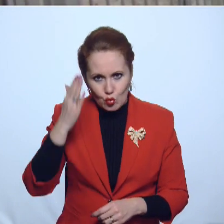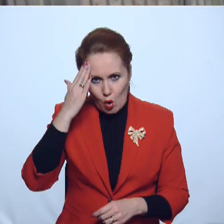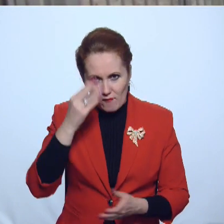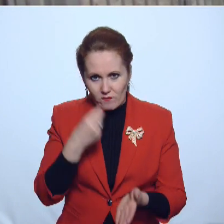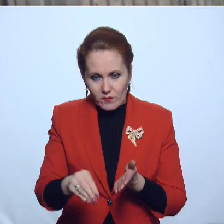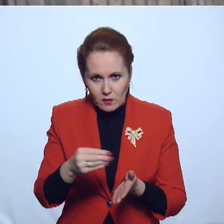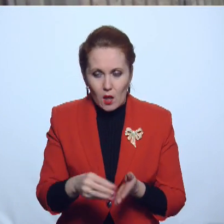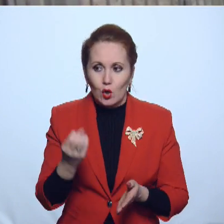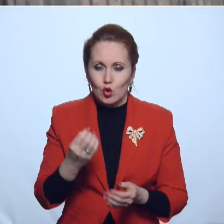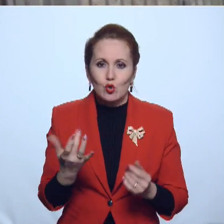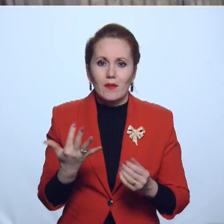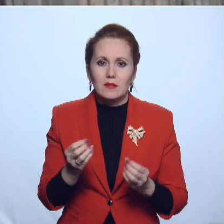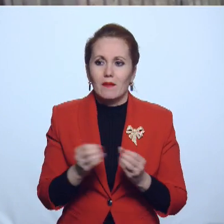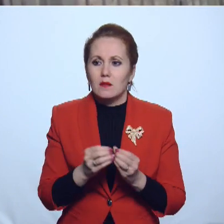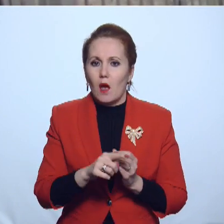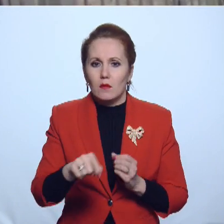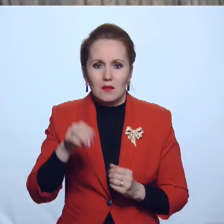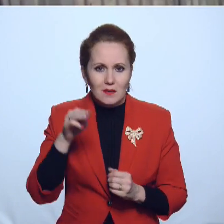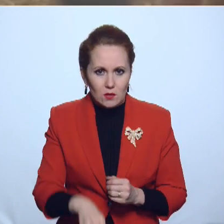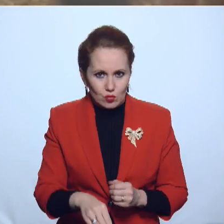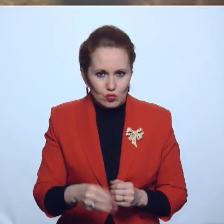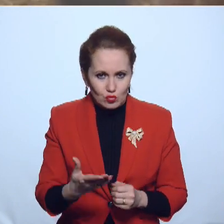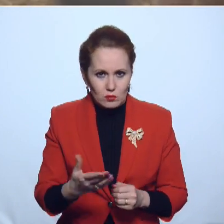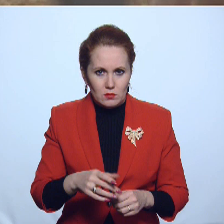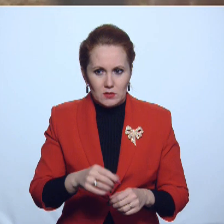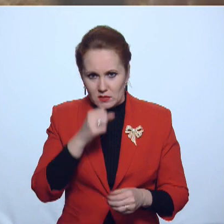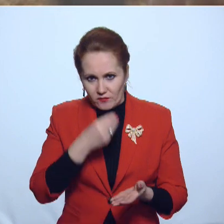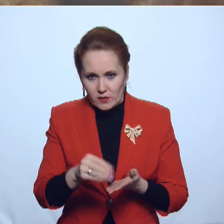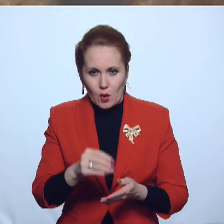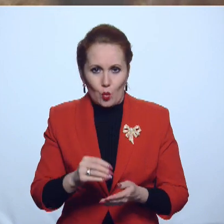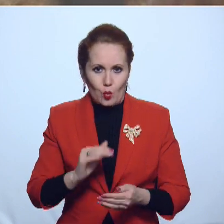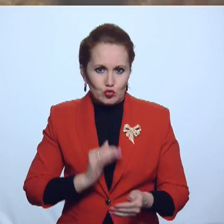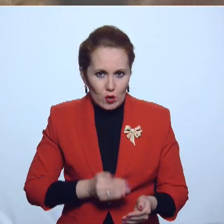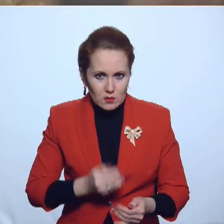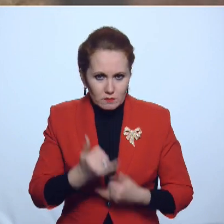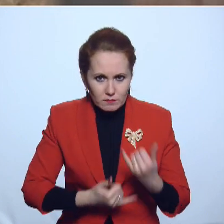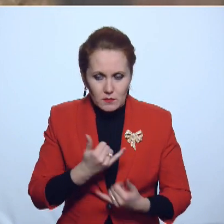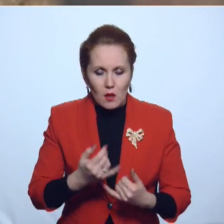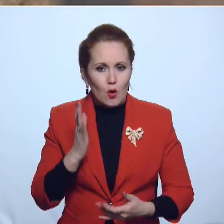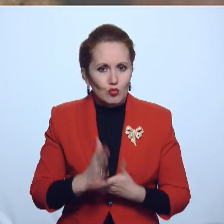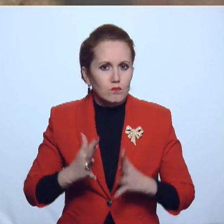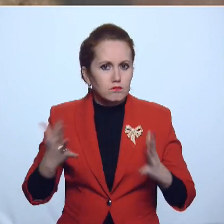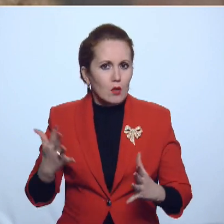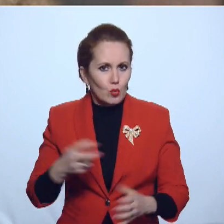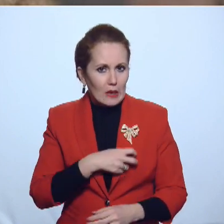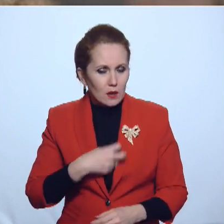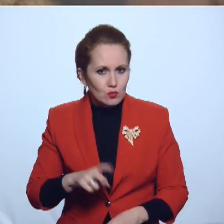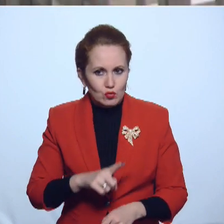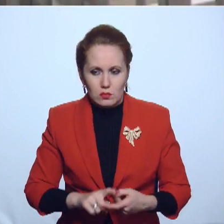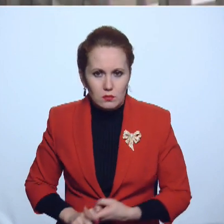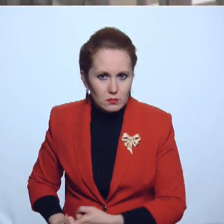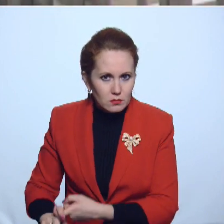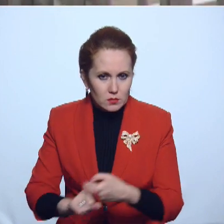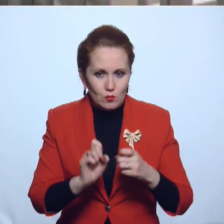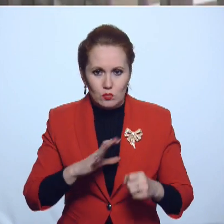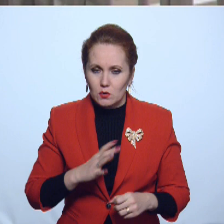тысяч выращивают в личных подсобных хозяйствах. Риск заноса смертельный не только для свиней, но и для свиноводческой отрасли. Инфекции